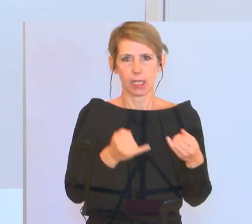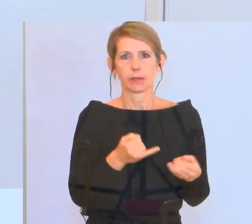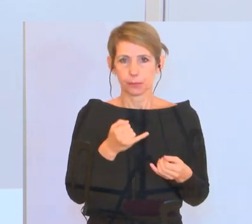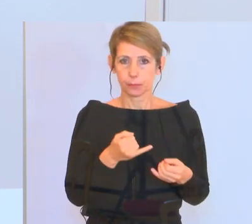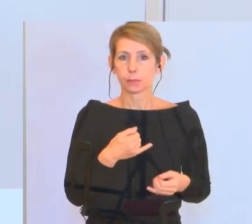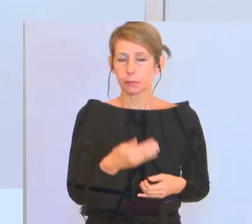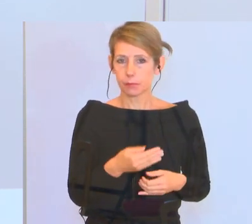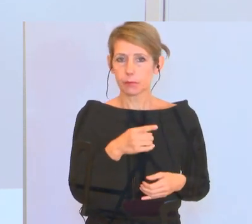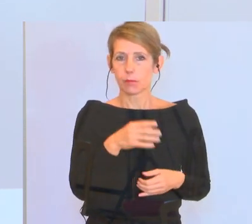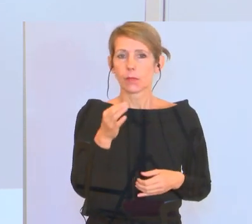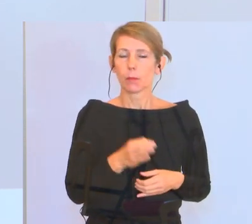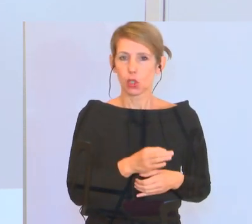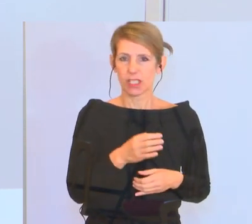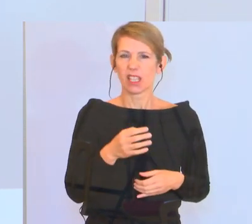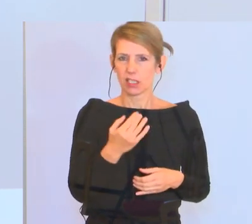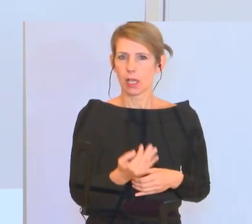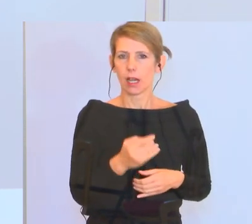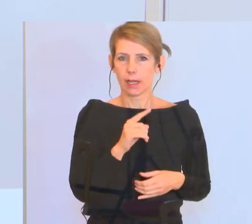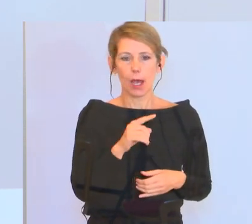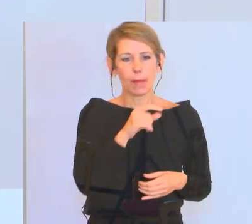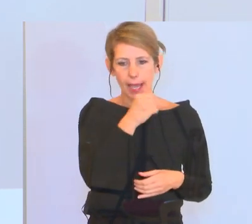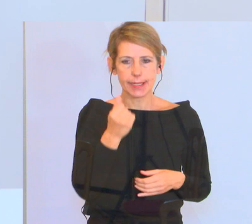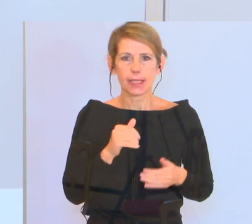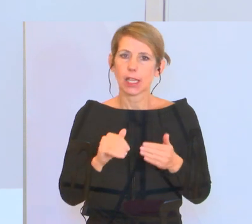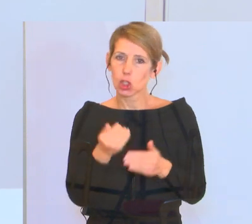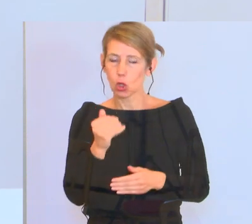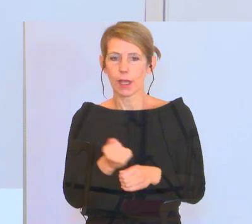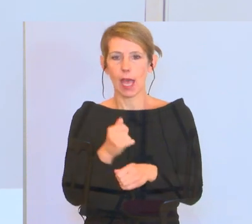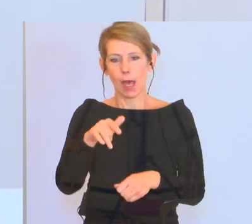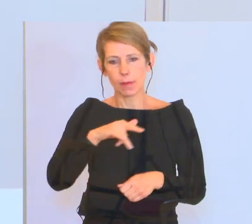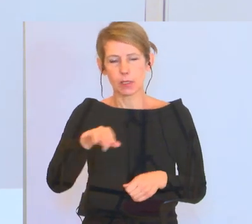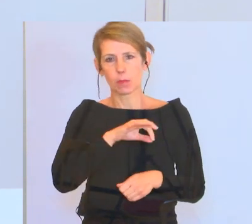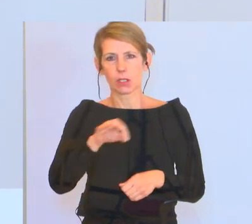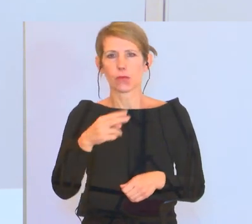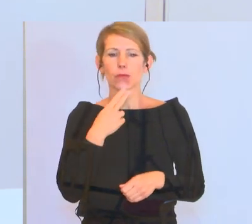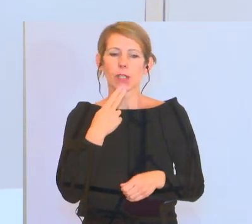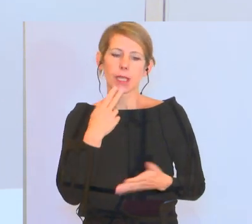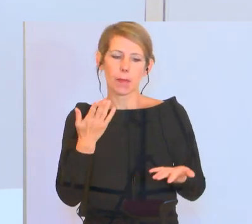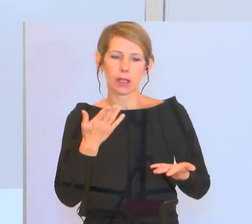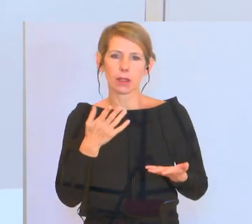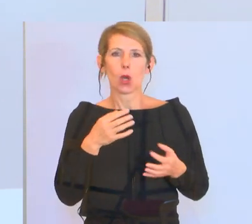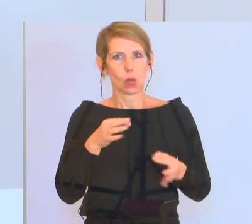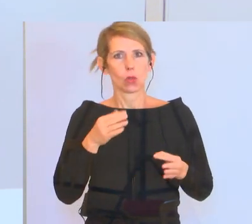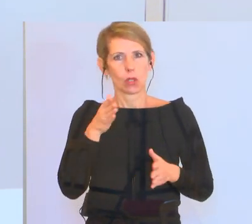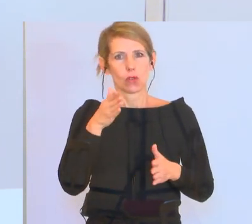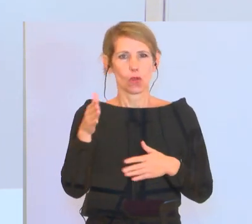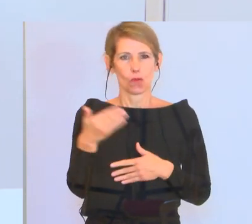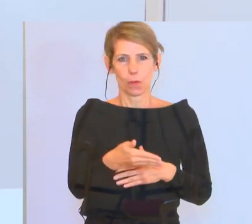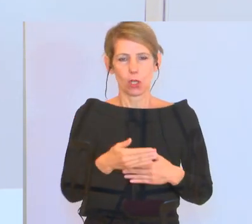Prozentzahlen, aber dahinter steht ein neuer Arbeitsplatz für jemanden, der hier eine gute Zukunft hat. Bis